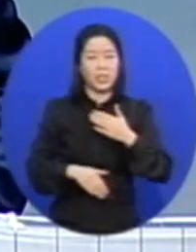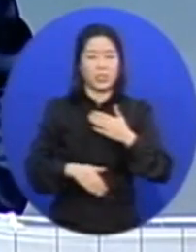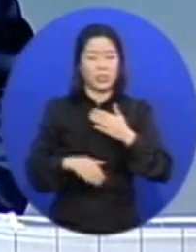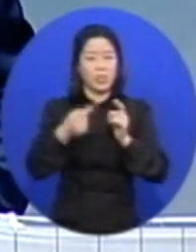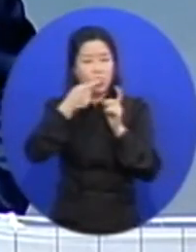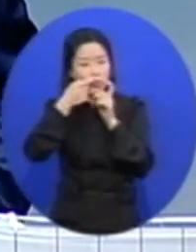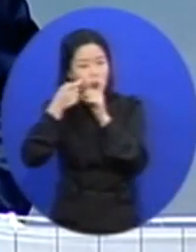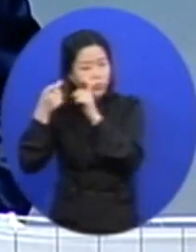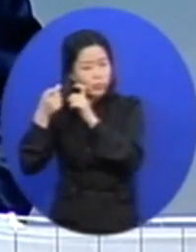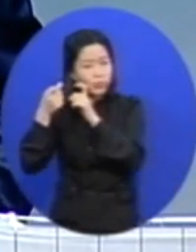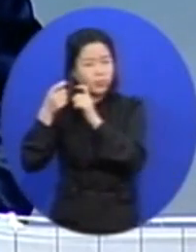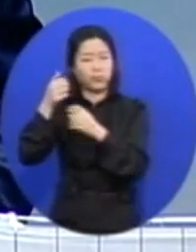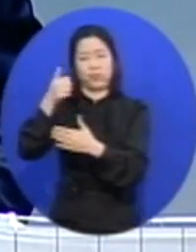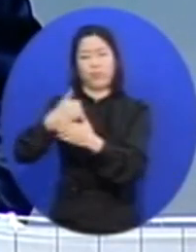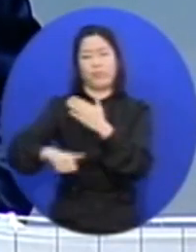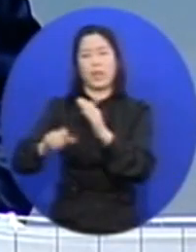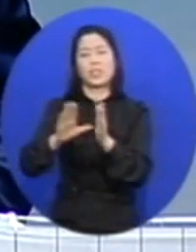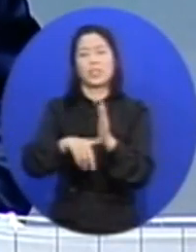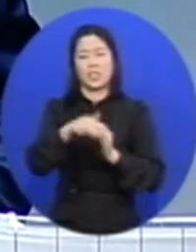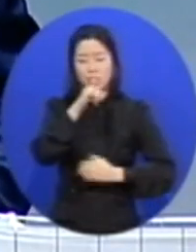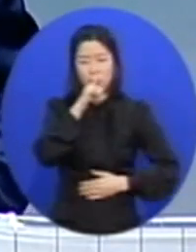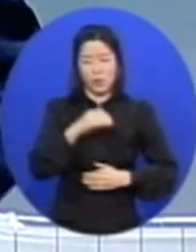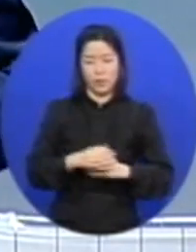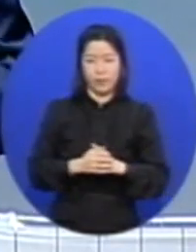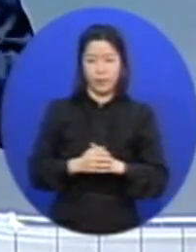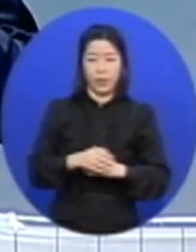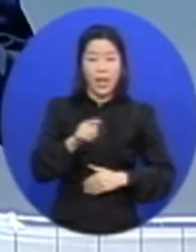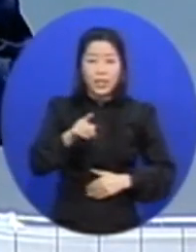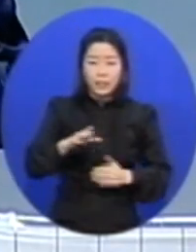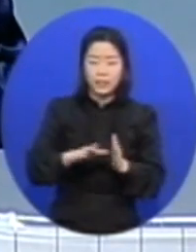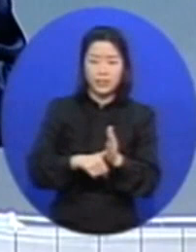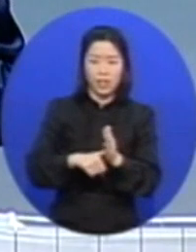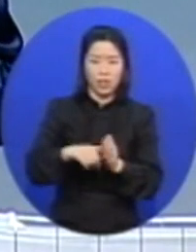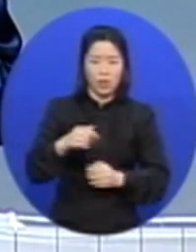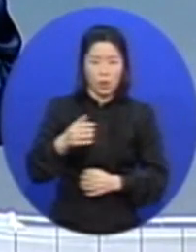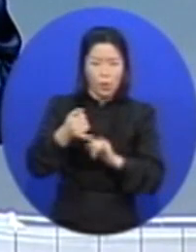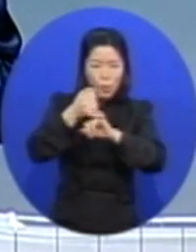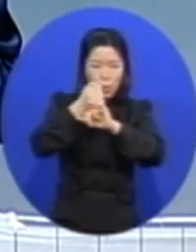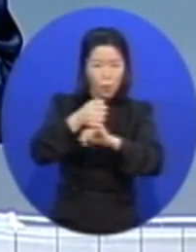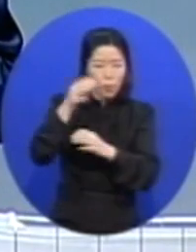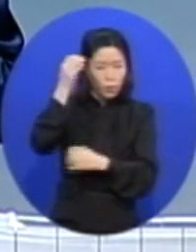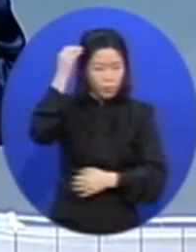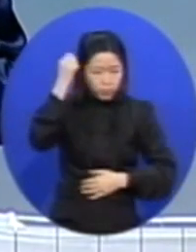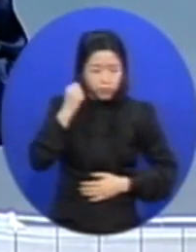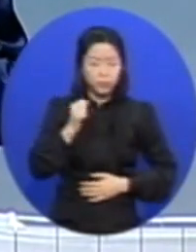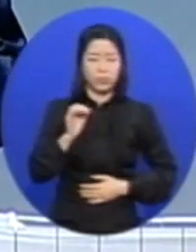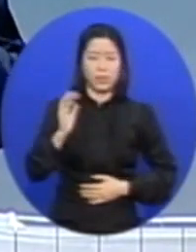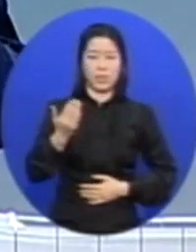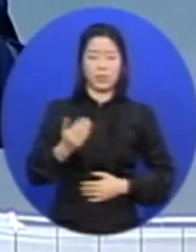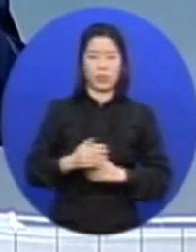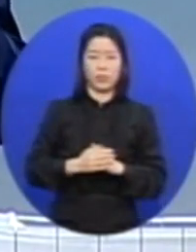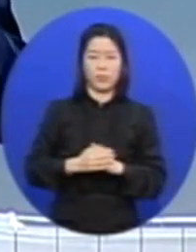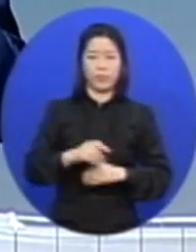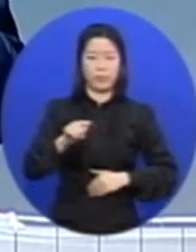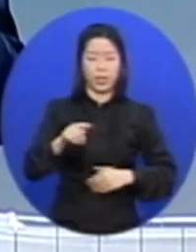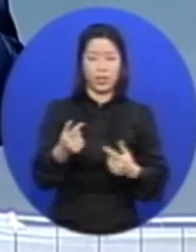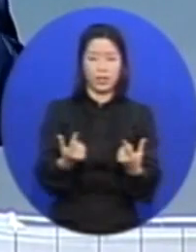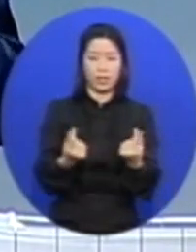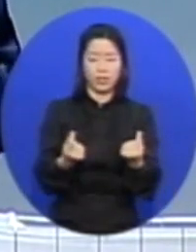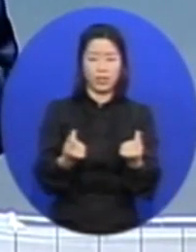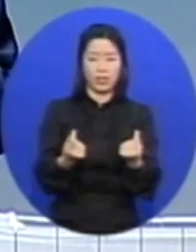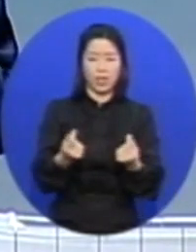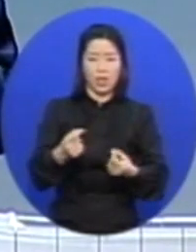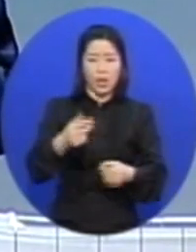때가 여러 분들 있으시죠 그때 명심 하셔야 되요 이렇게 내가 주일